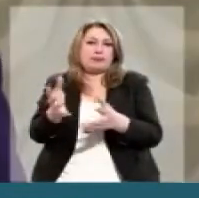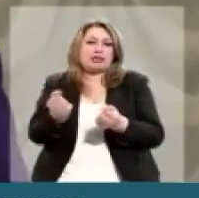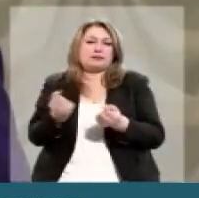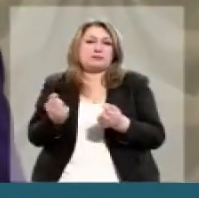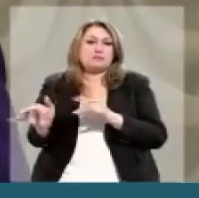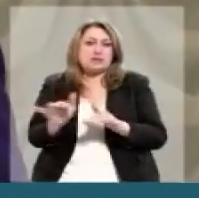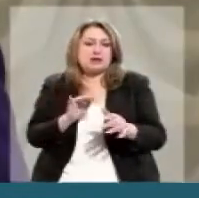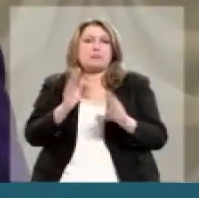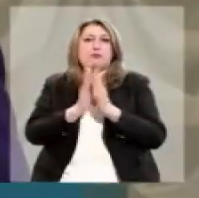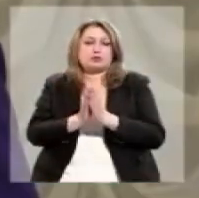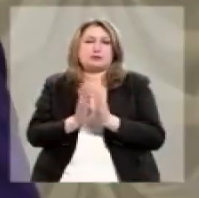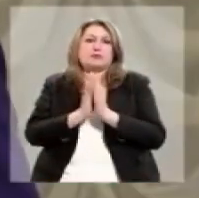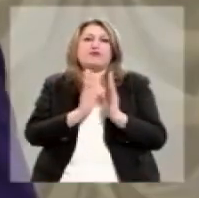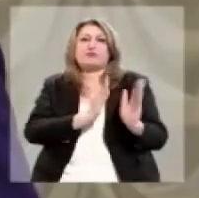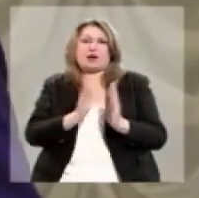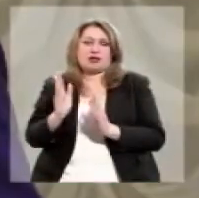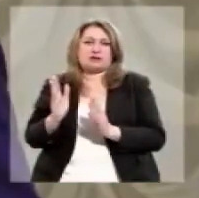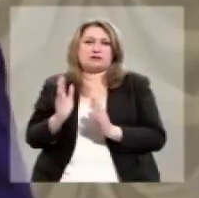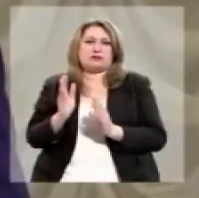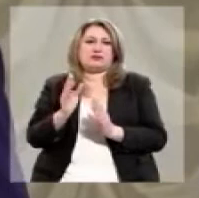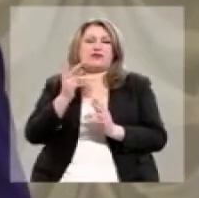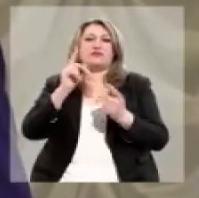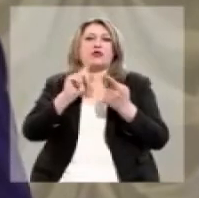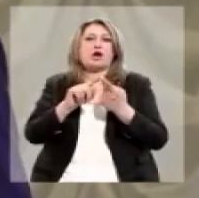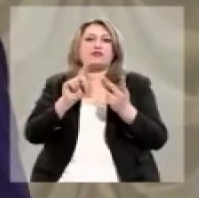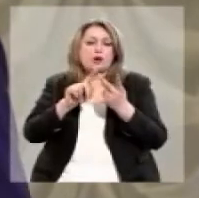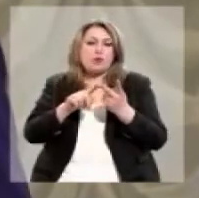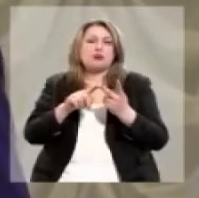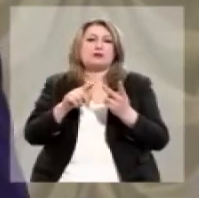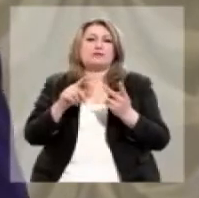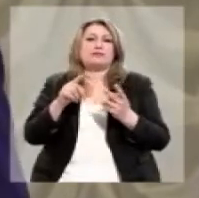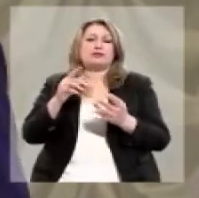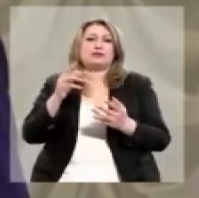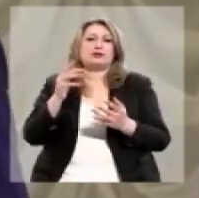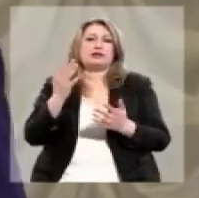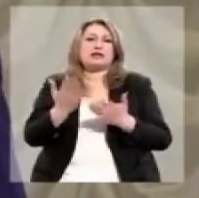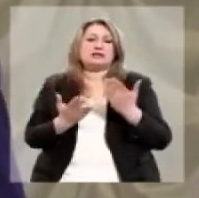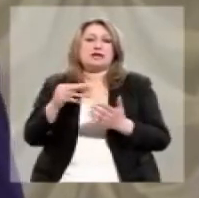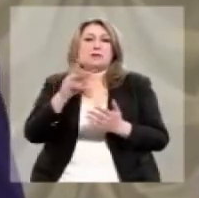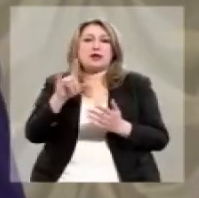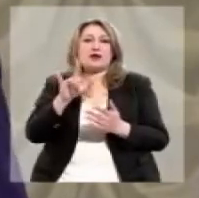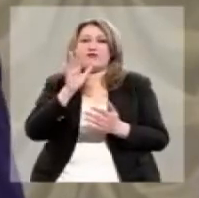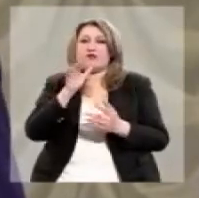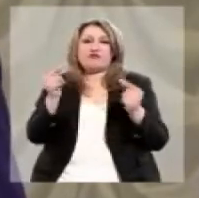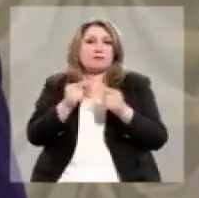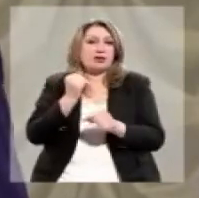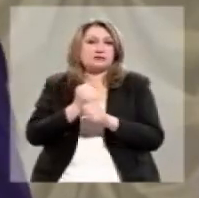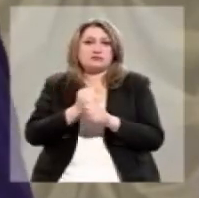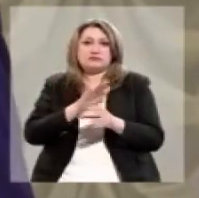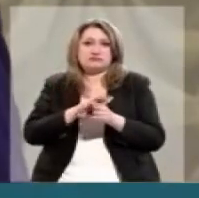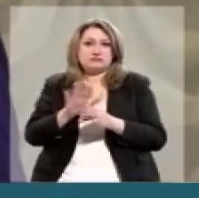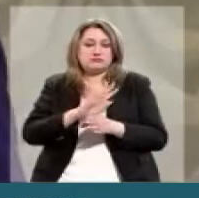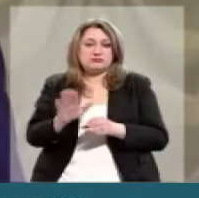такая – привести порядок. Второй момент наступит, если мы вовремя не будем это все делать,